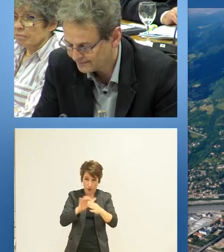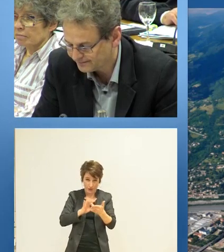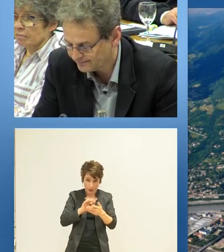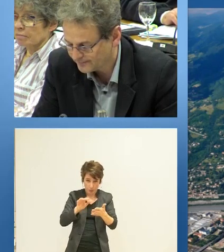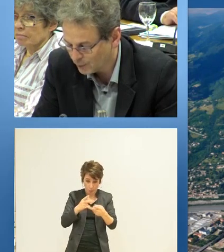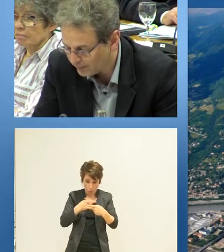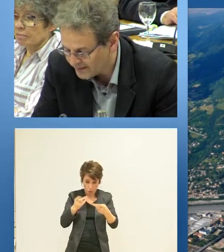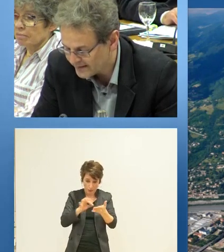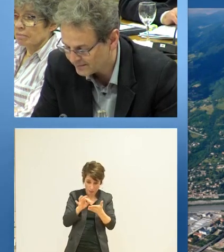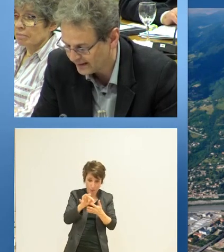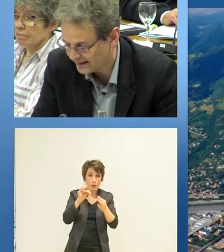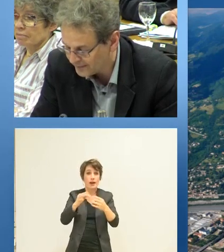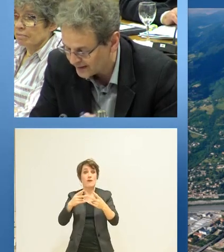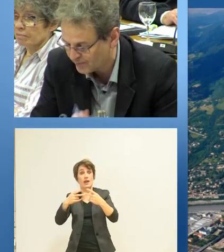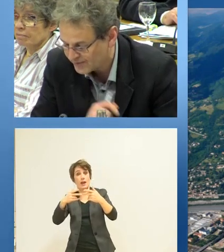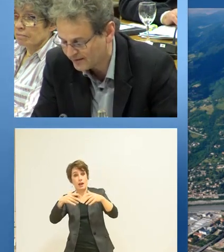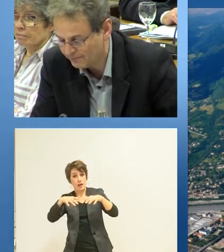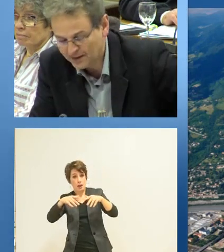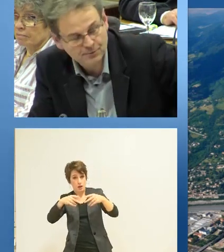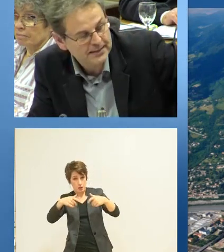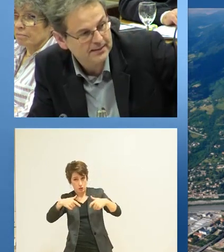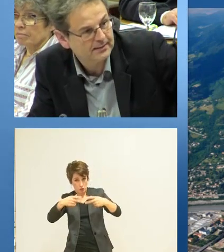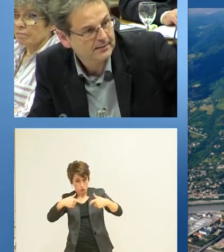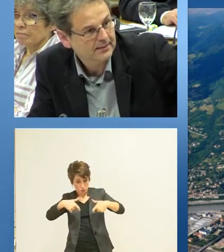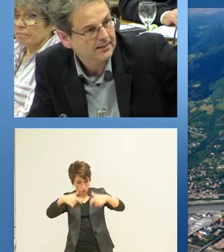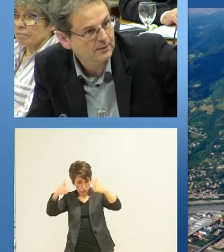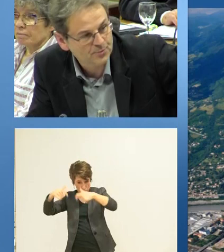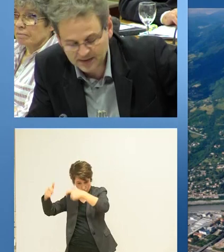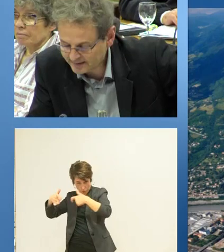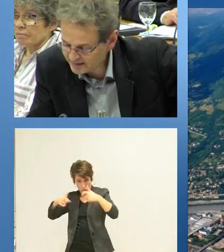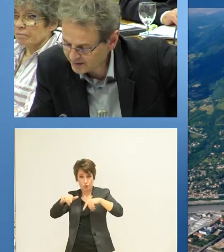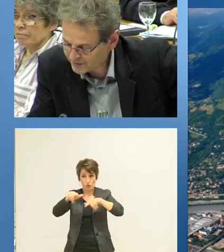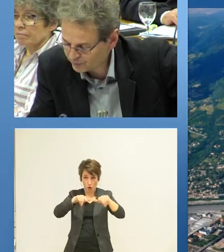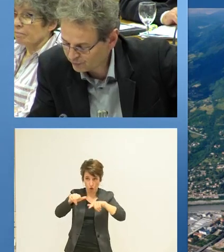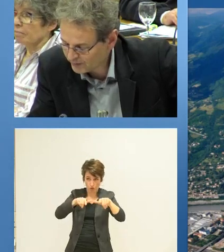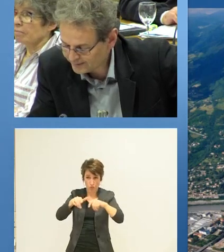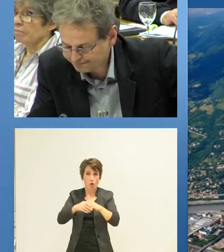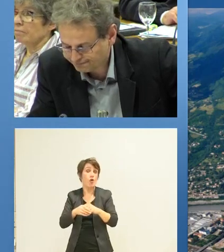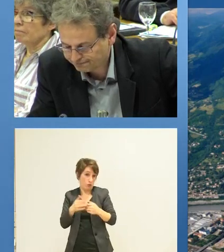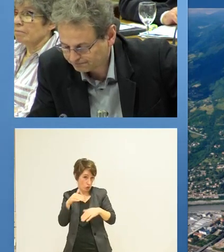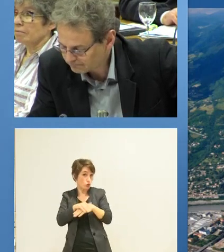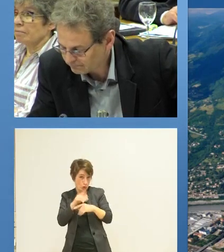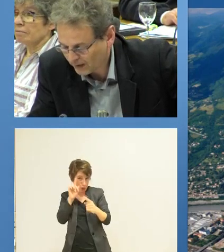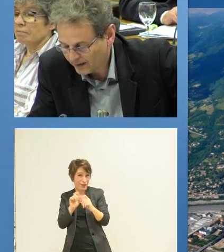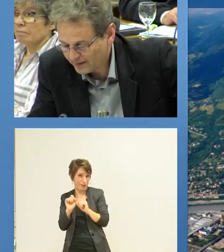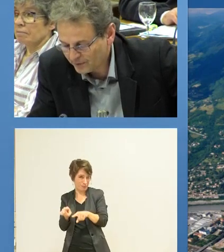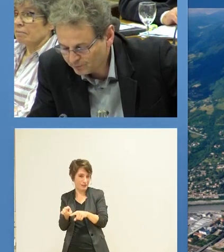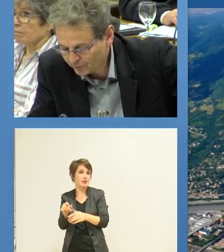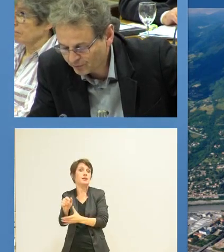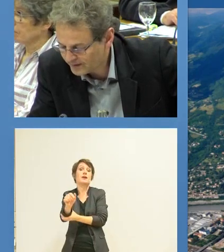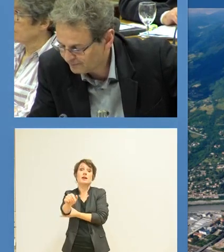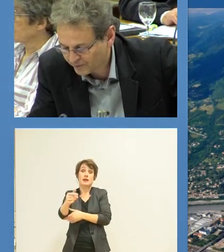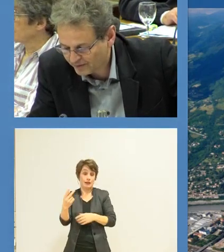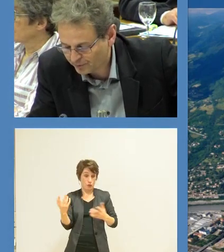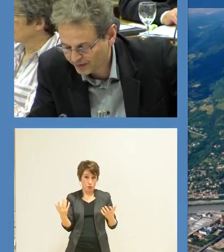l'habitat urbanisme et aménagement clp lui est l'objet de la délibération de ce soir eh bien nous